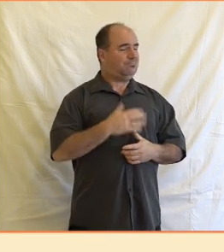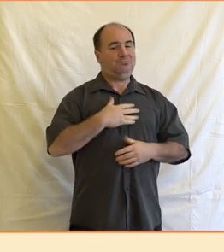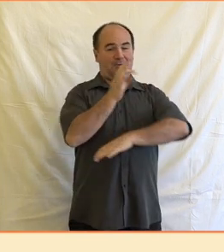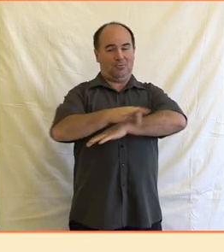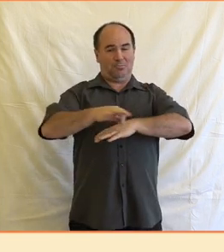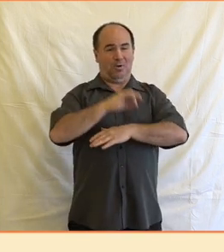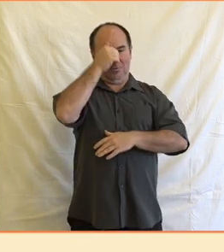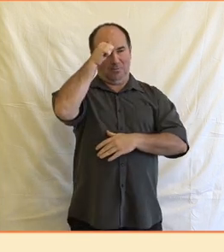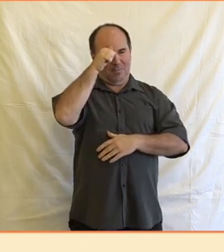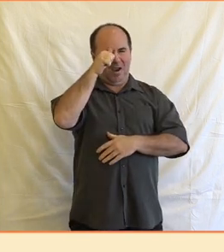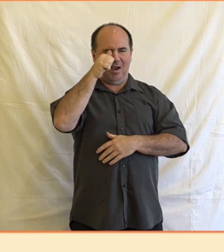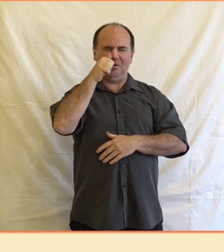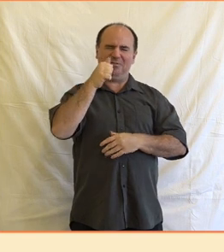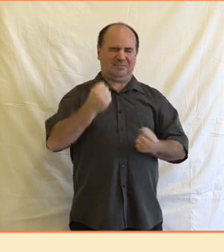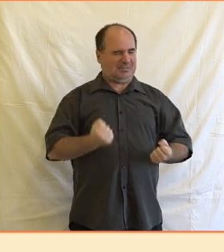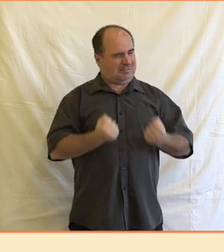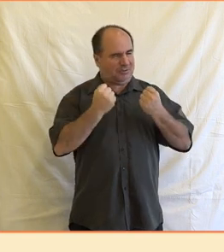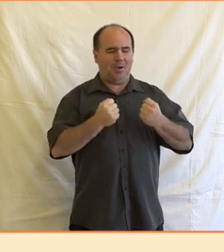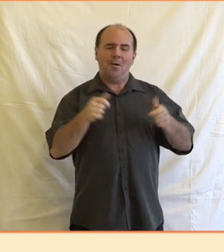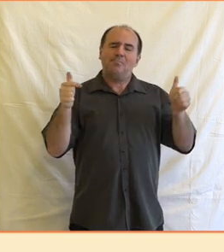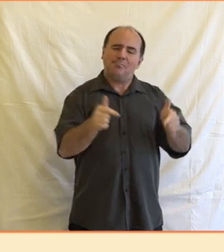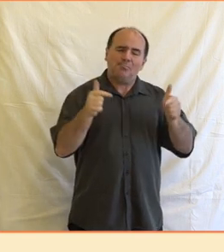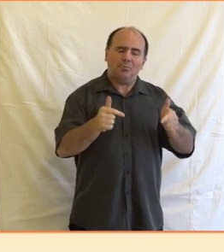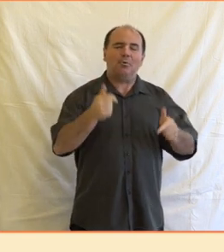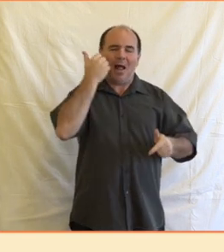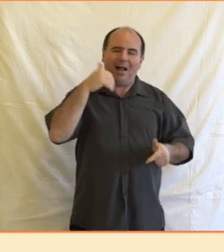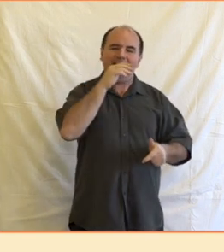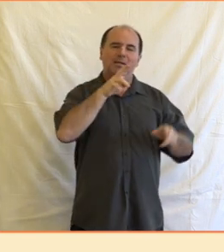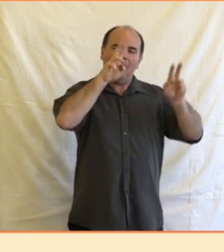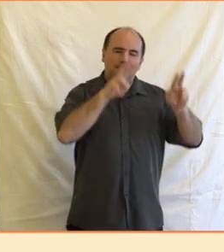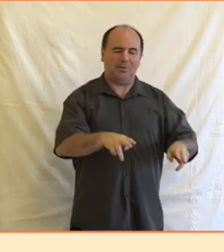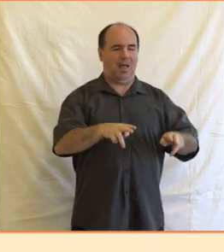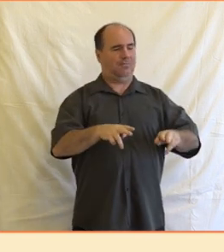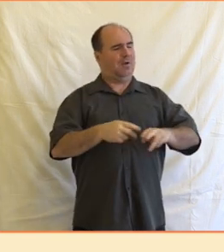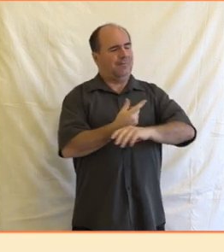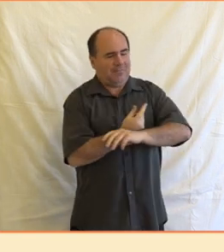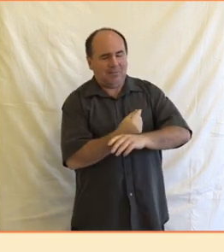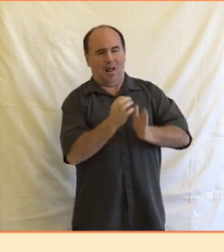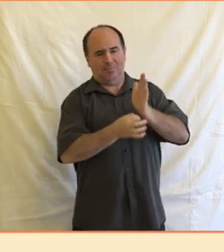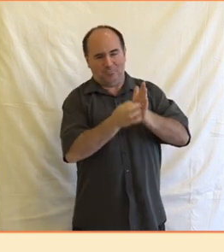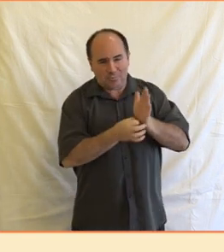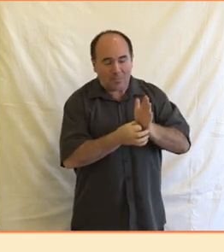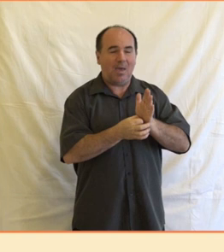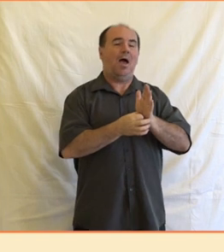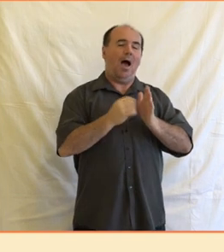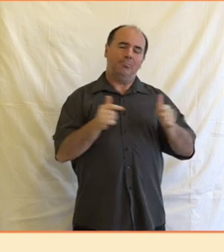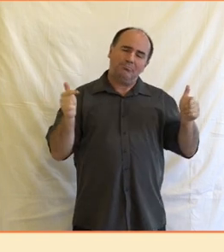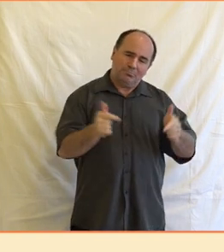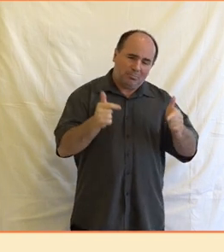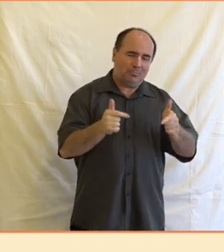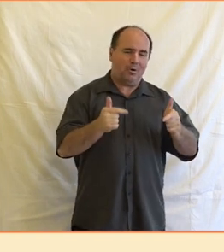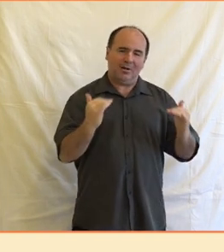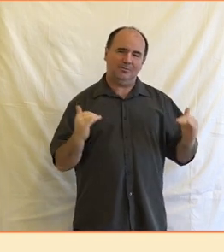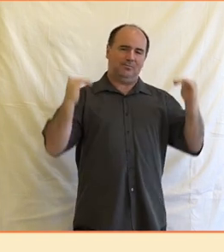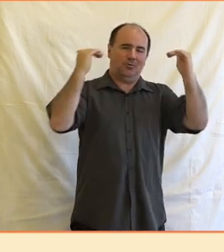se jmenuje poměrně krkolomně Podpora lidských práv v digitální době, zvyšování povědomí a standardů novinářské práce v oblasti